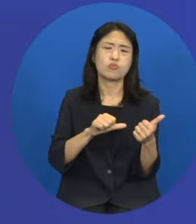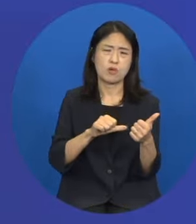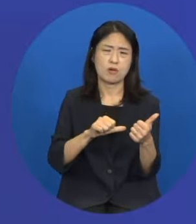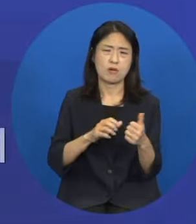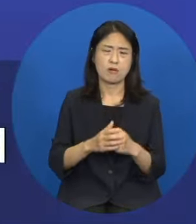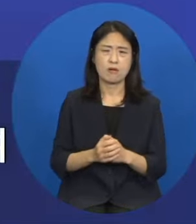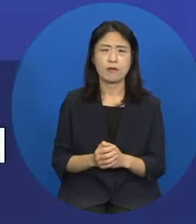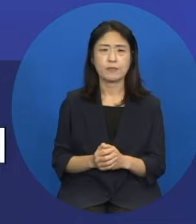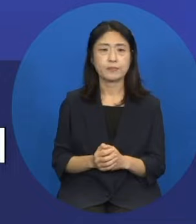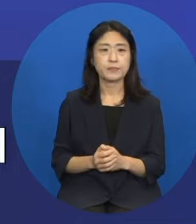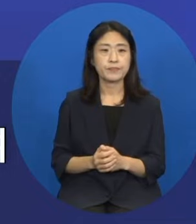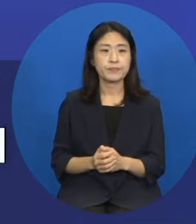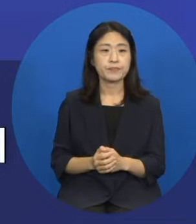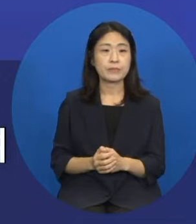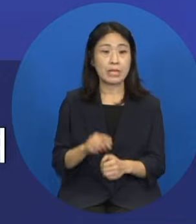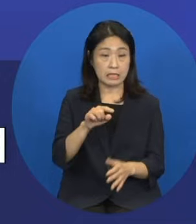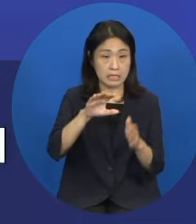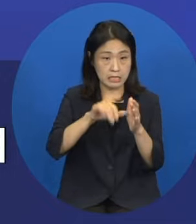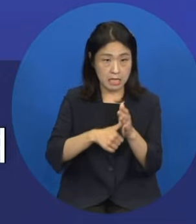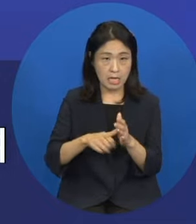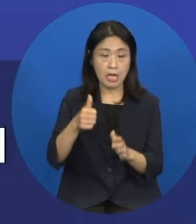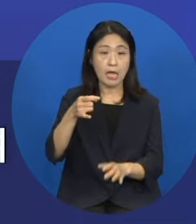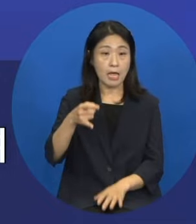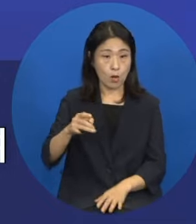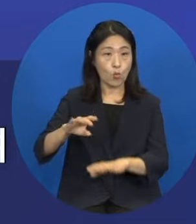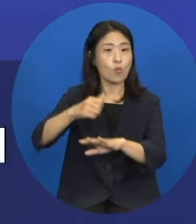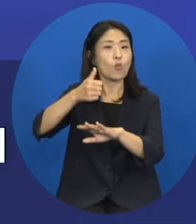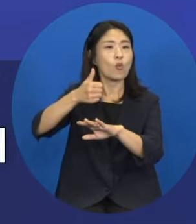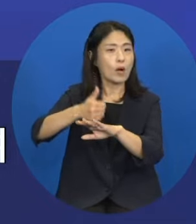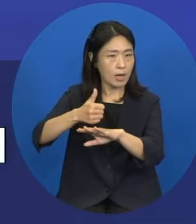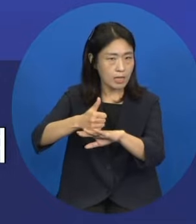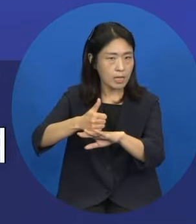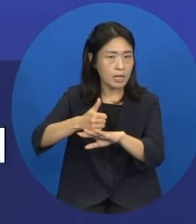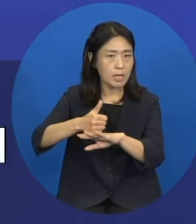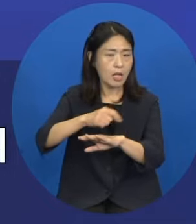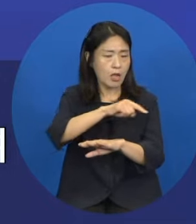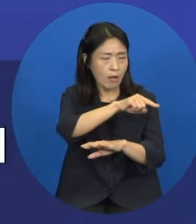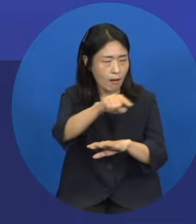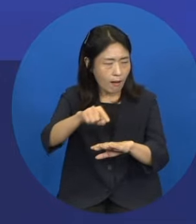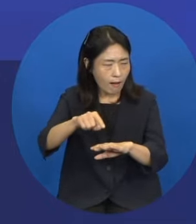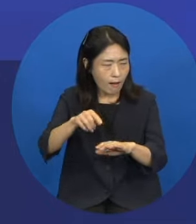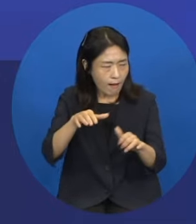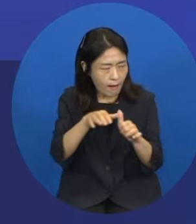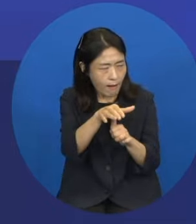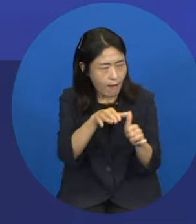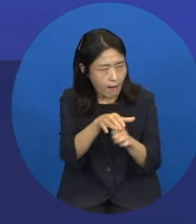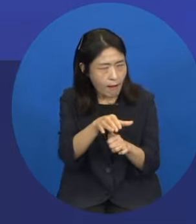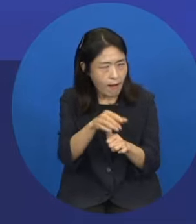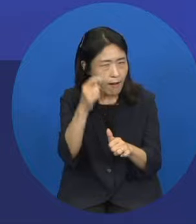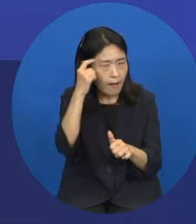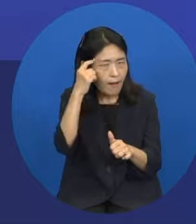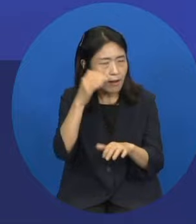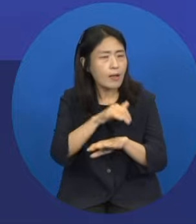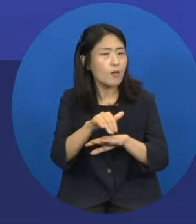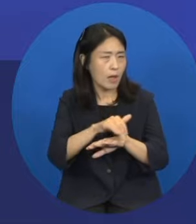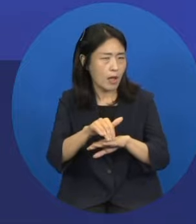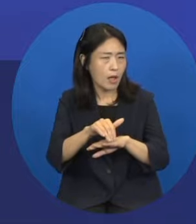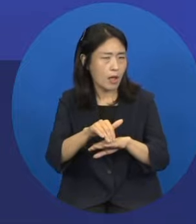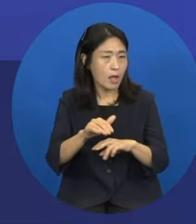사도행전 12장 오늘 1절입니다. 그때에 헤롯 왕이 손을 들어 교회 중에서 몇 사람을 해하려 하여 요한의 형제